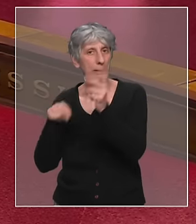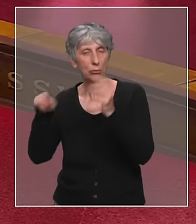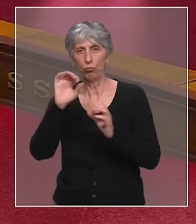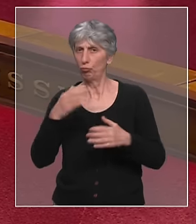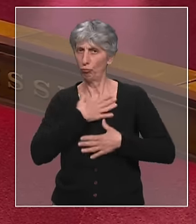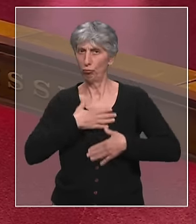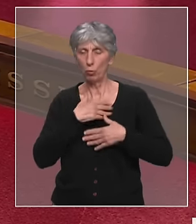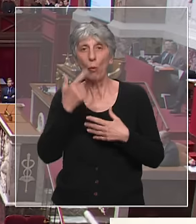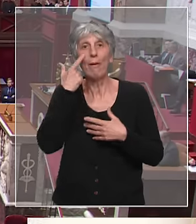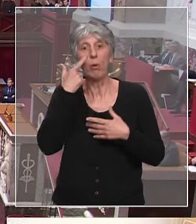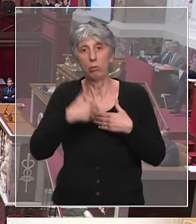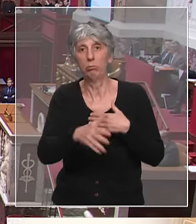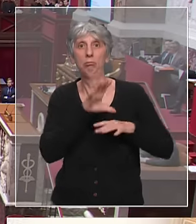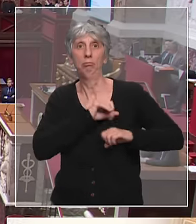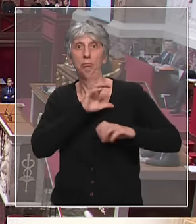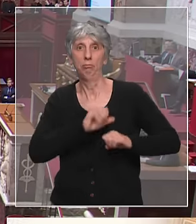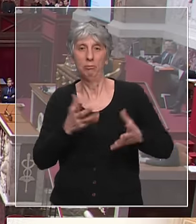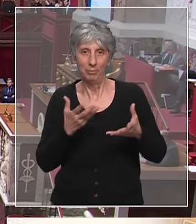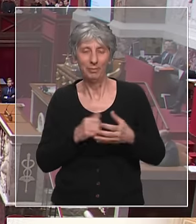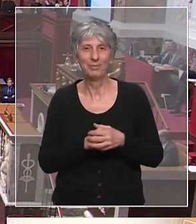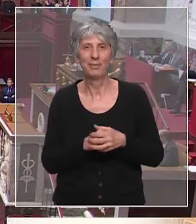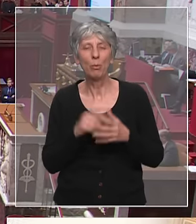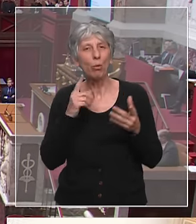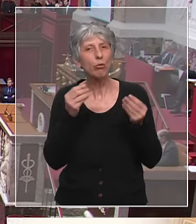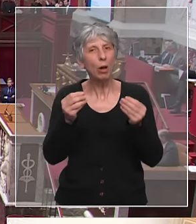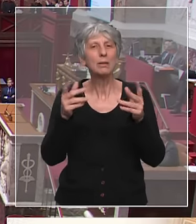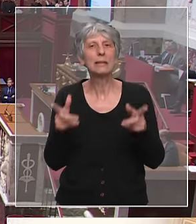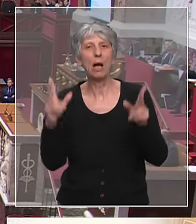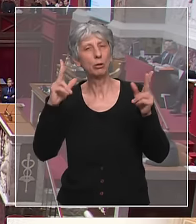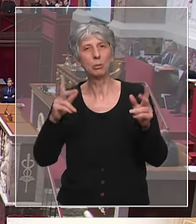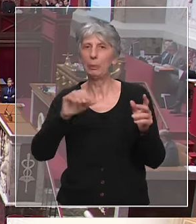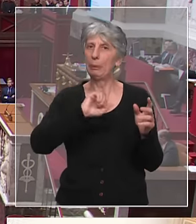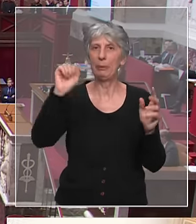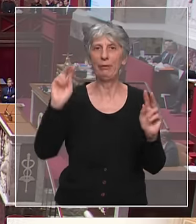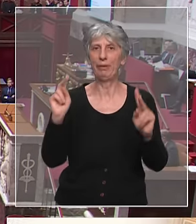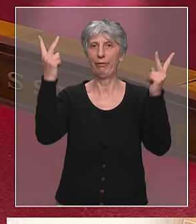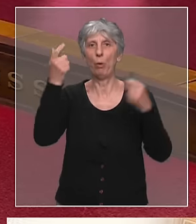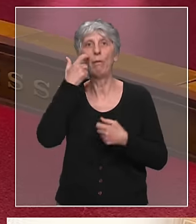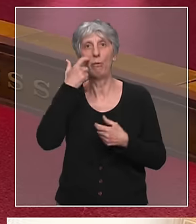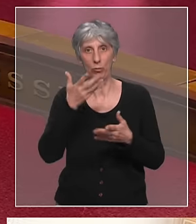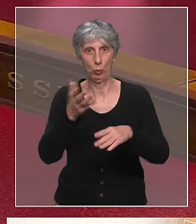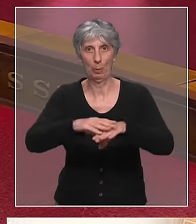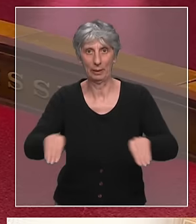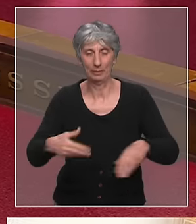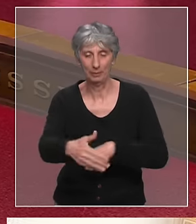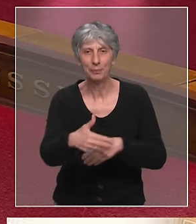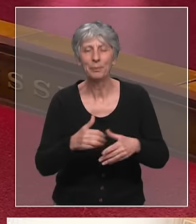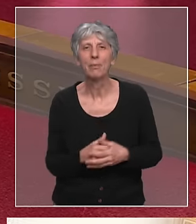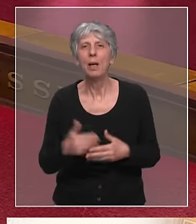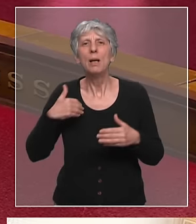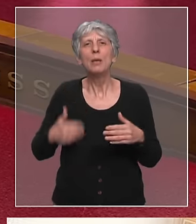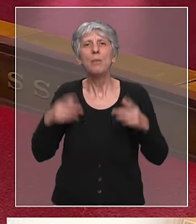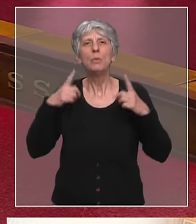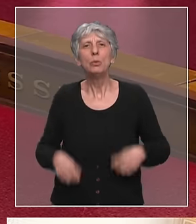nouveau format. Nous verrons s'il permet de revivifier cette séance du mercredi. Madame la députée Duby-Muller, vous l'avez